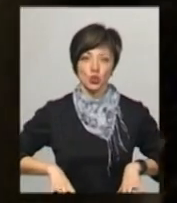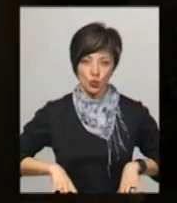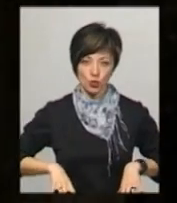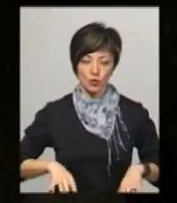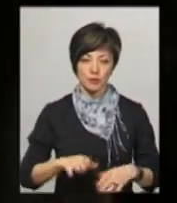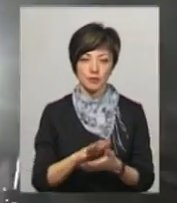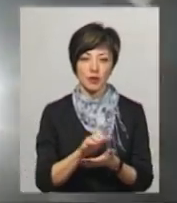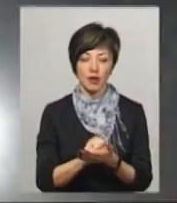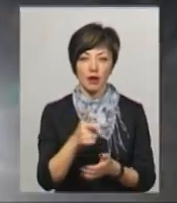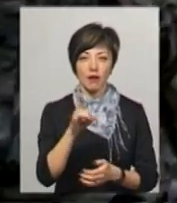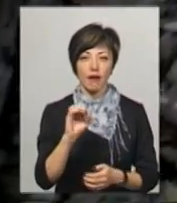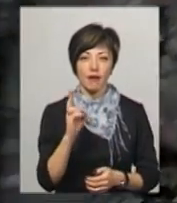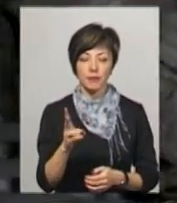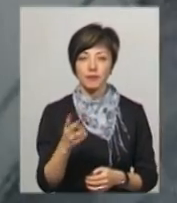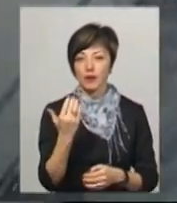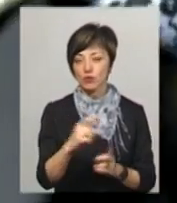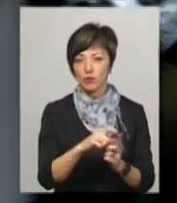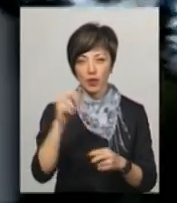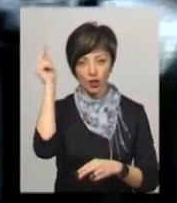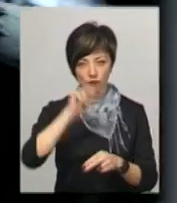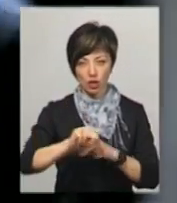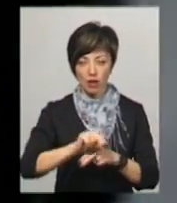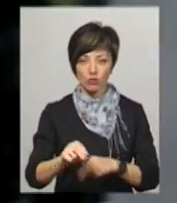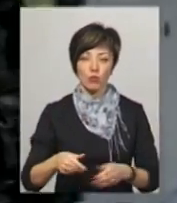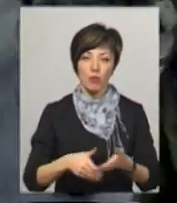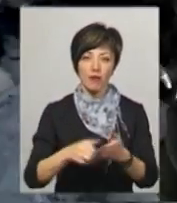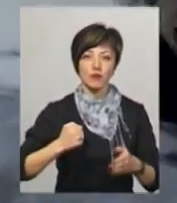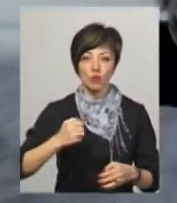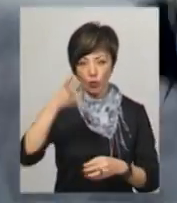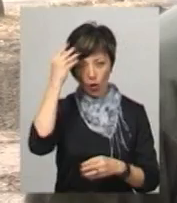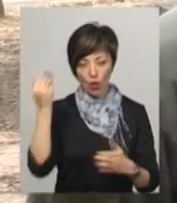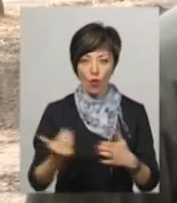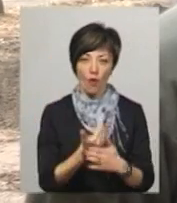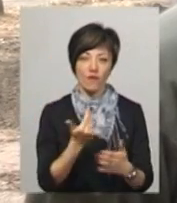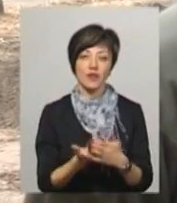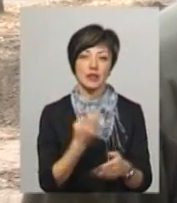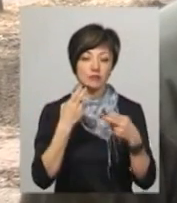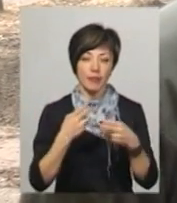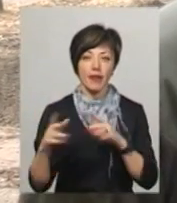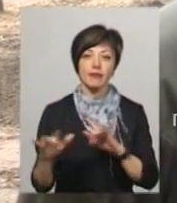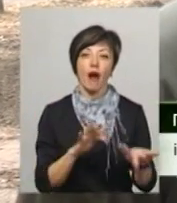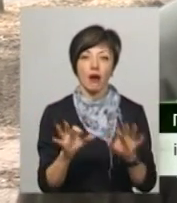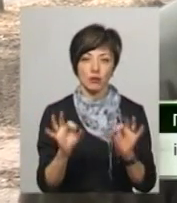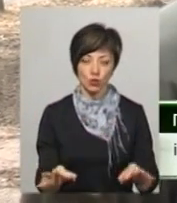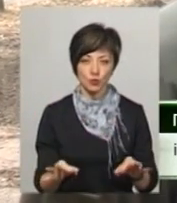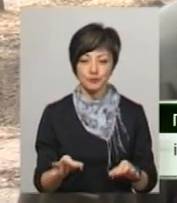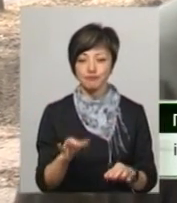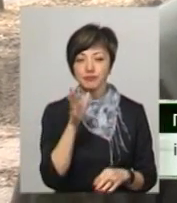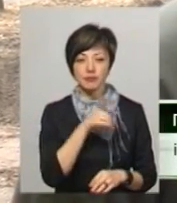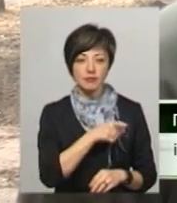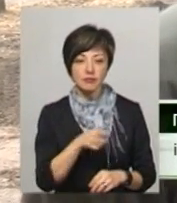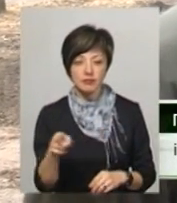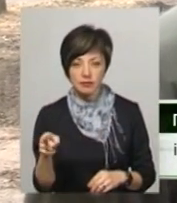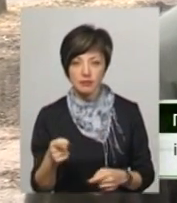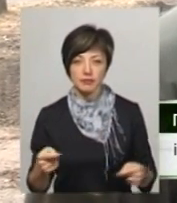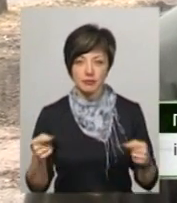із позивним «Грек». За його словами, навчання допомагає військовим освоїти новітню тактику. За певний період часу, скільки